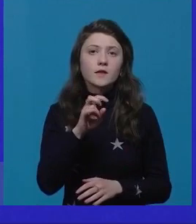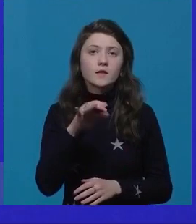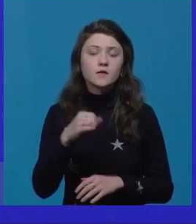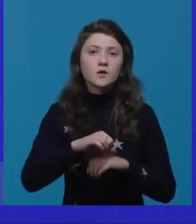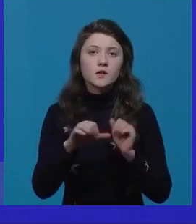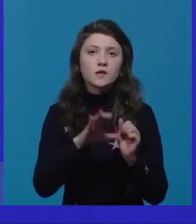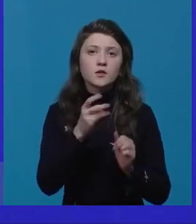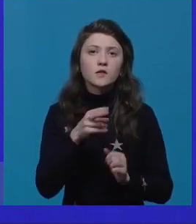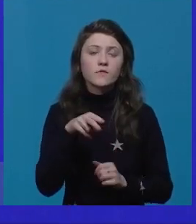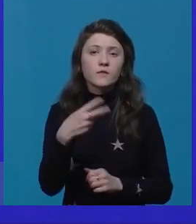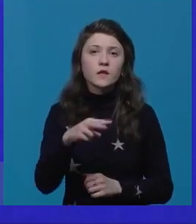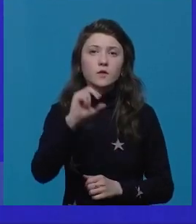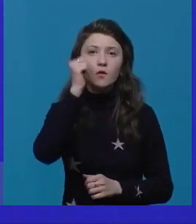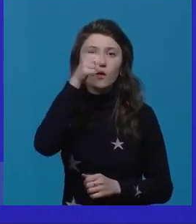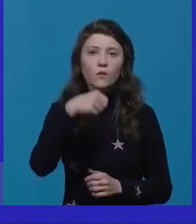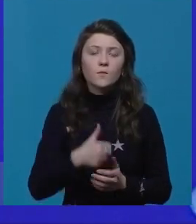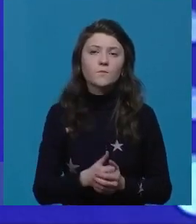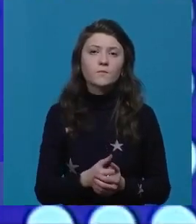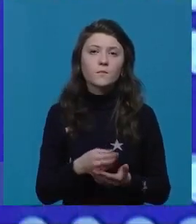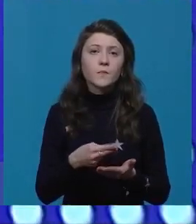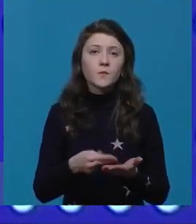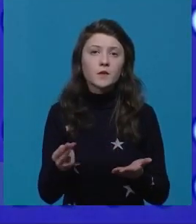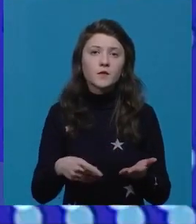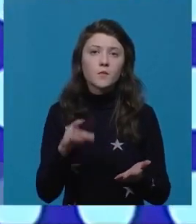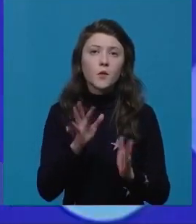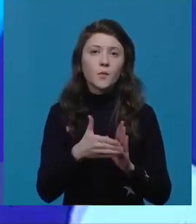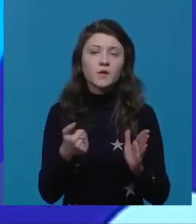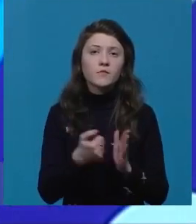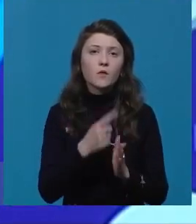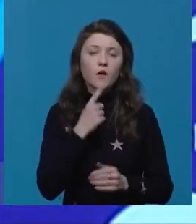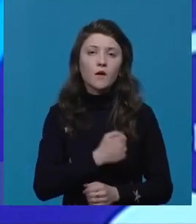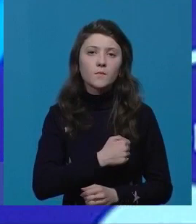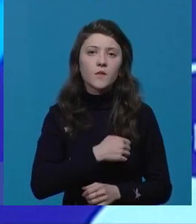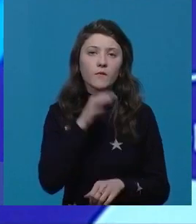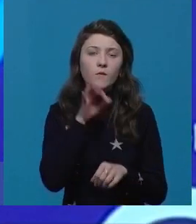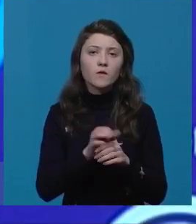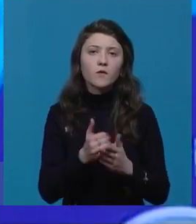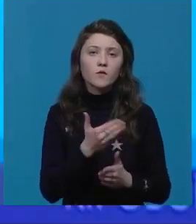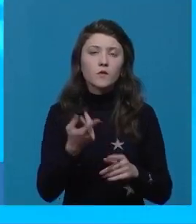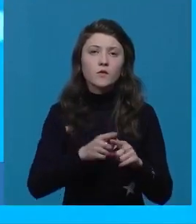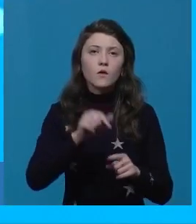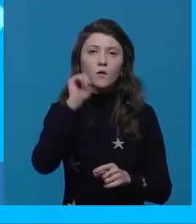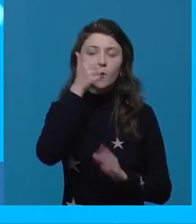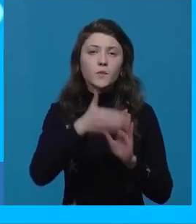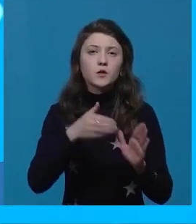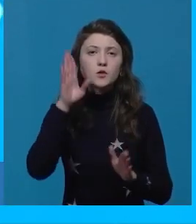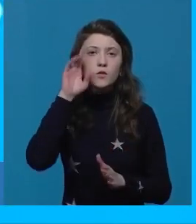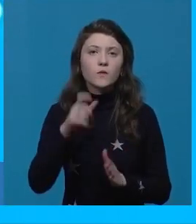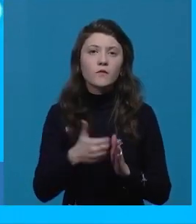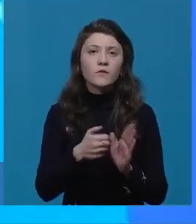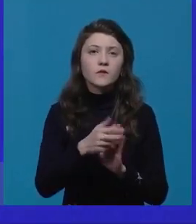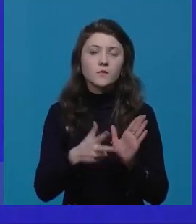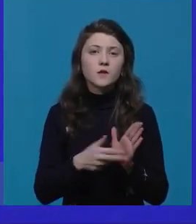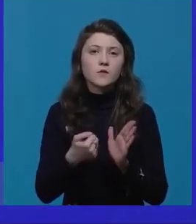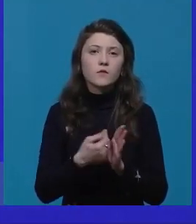16 січня 2020 року підписав указ про призов до армії. Відповідно до нього, цього року призиватимуть чоловіків віком від 18